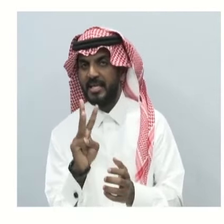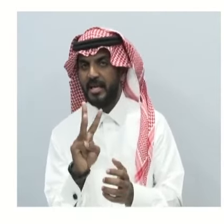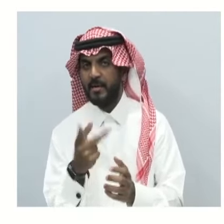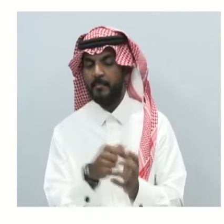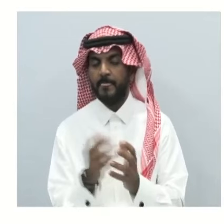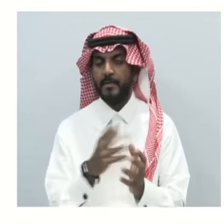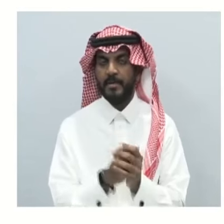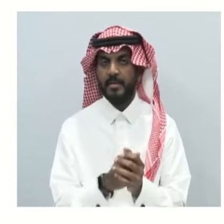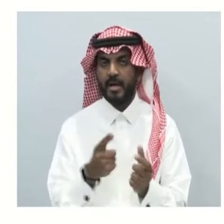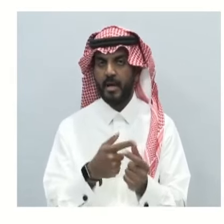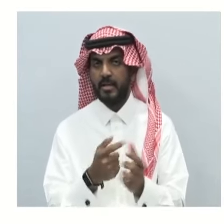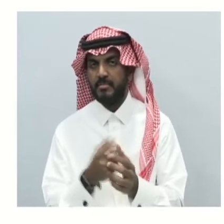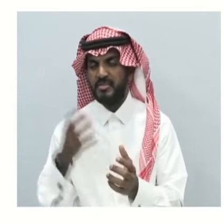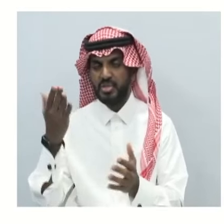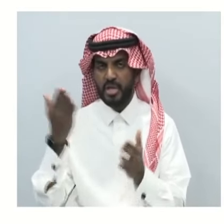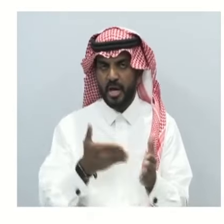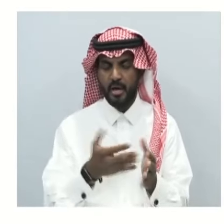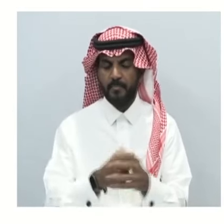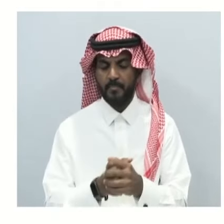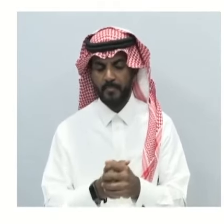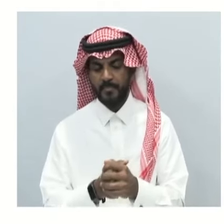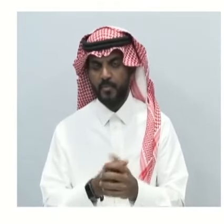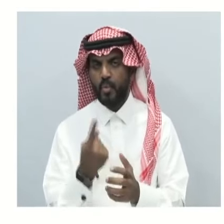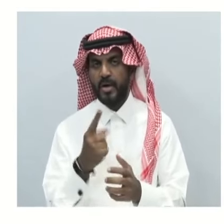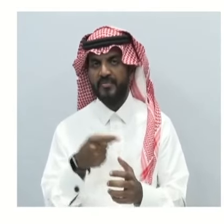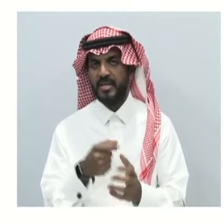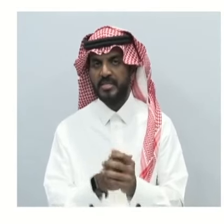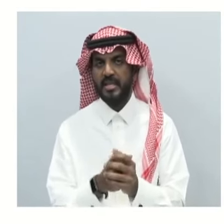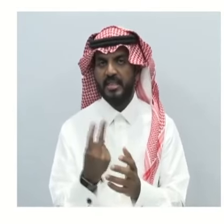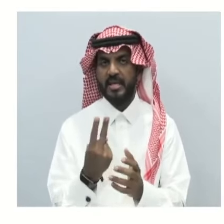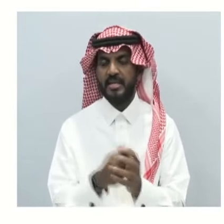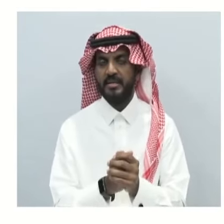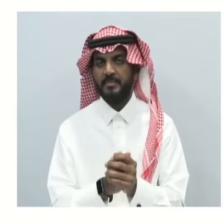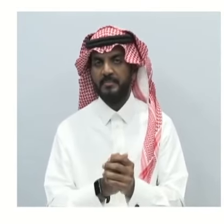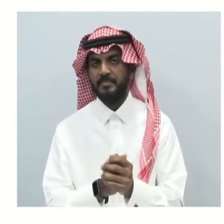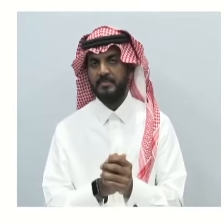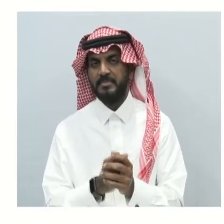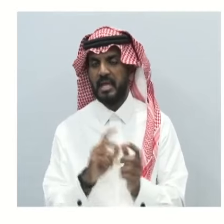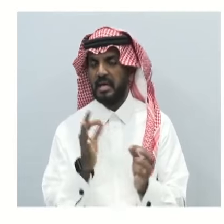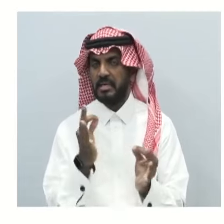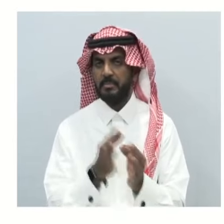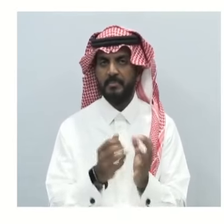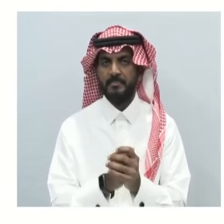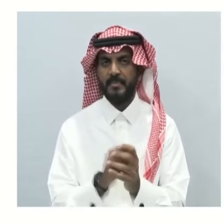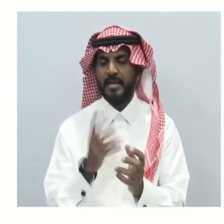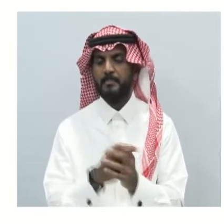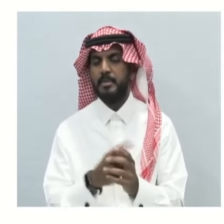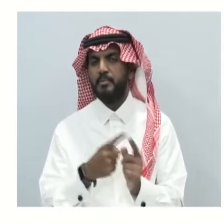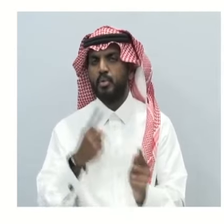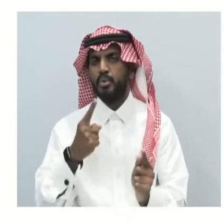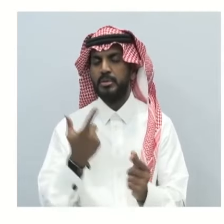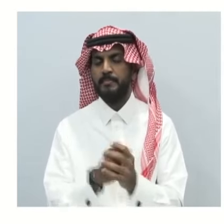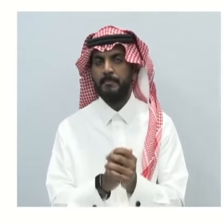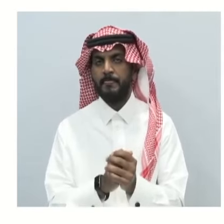الارض والقمر فيما يقارب 1.3 ثانيه تقريبا اذا كم يبعد القمر عن